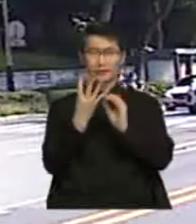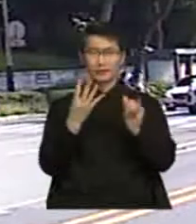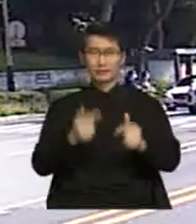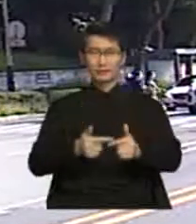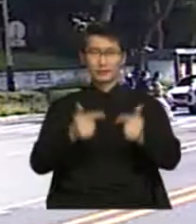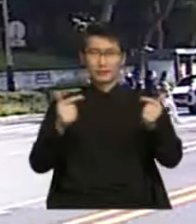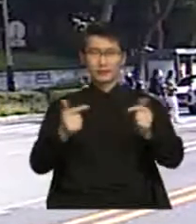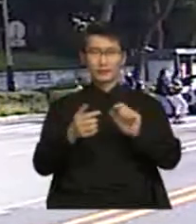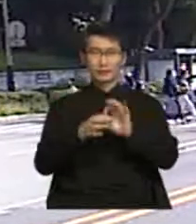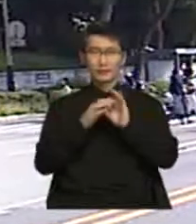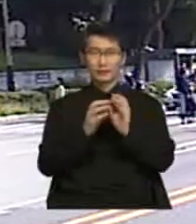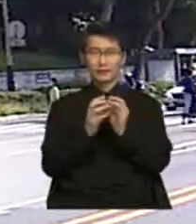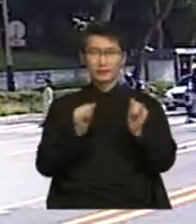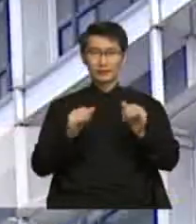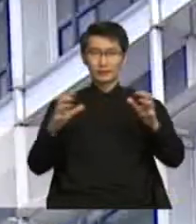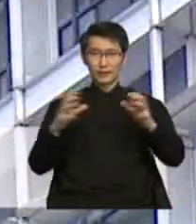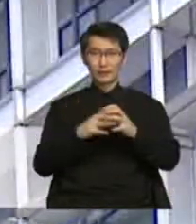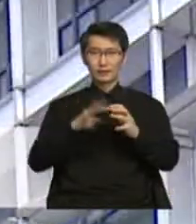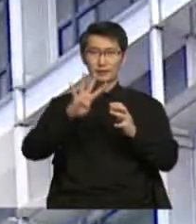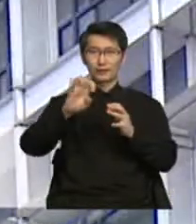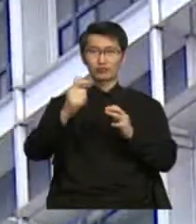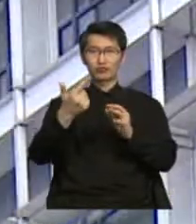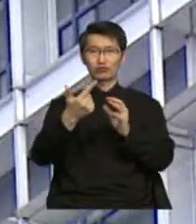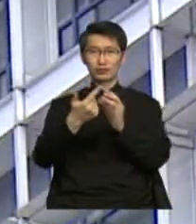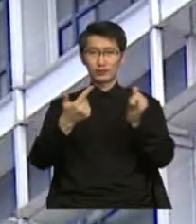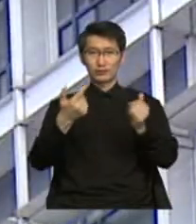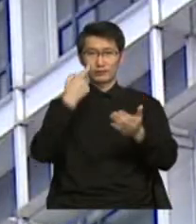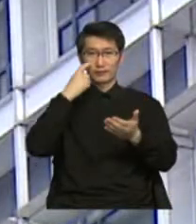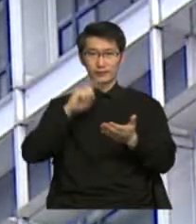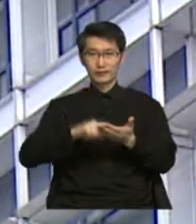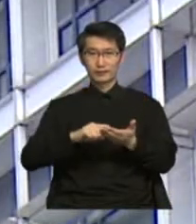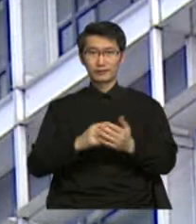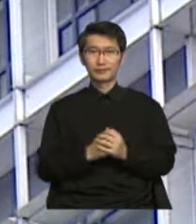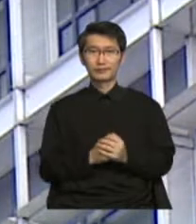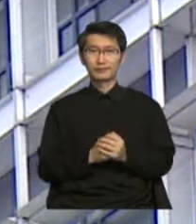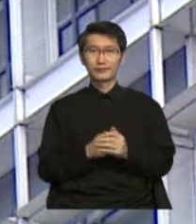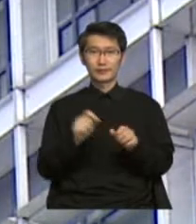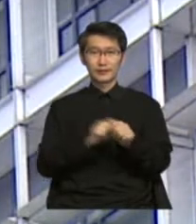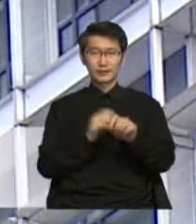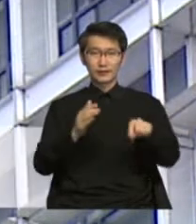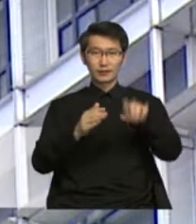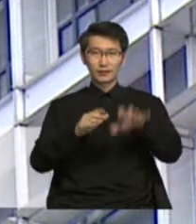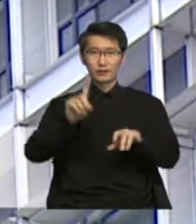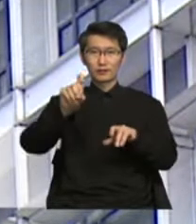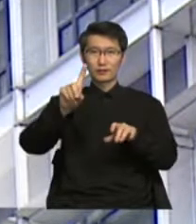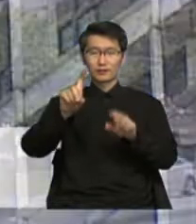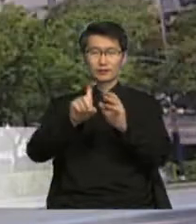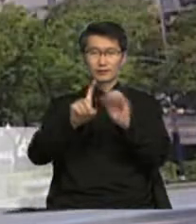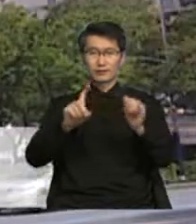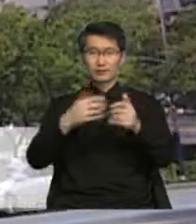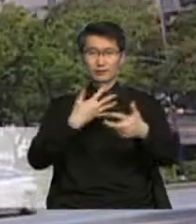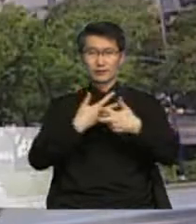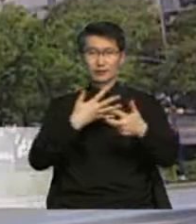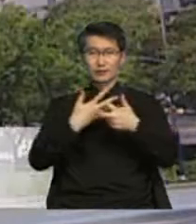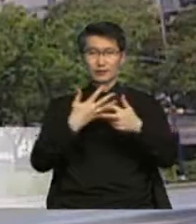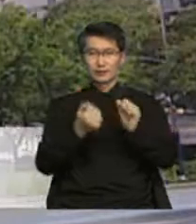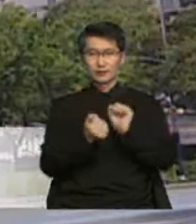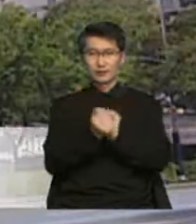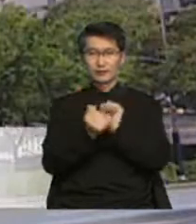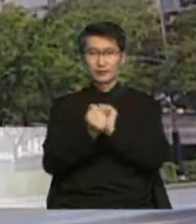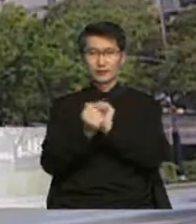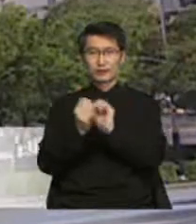관련 확진 자는 총 46 명으로 늘었습니다 특히 이 가운데 11명은 병원 확진 자에